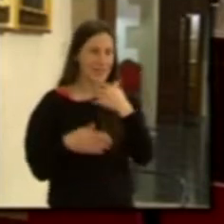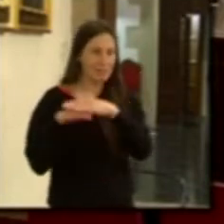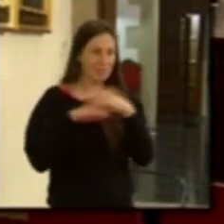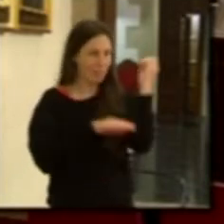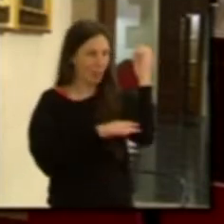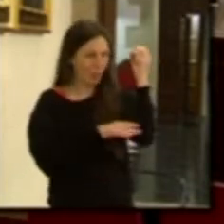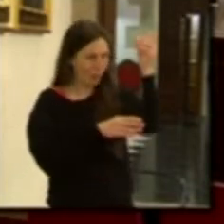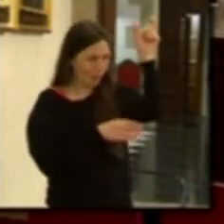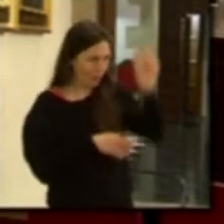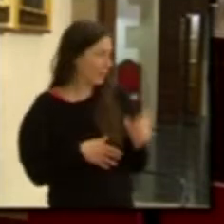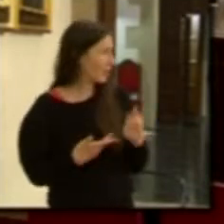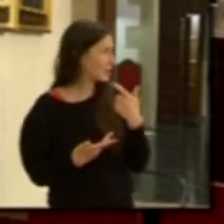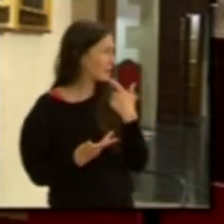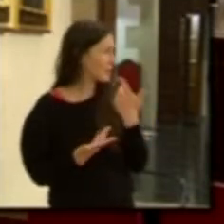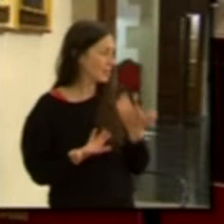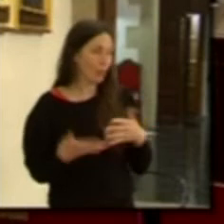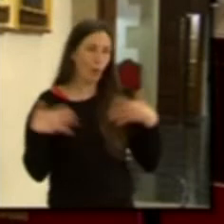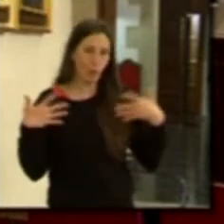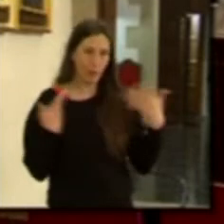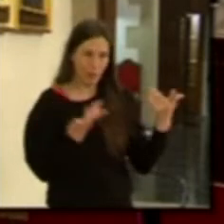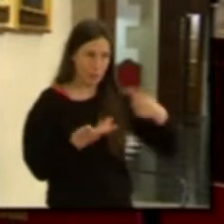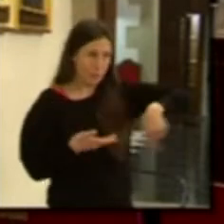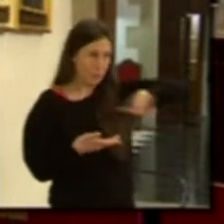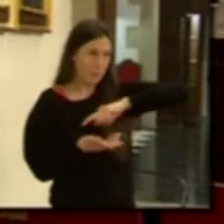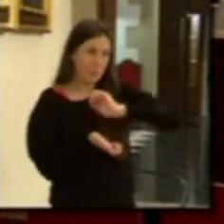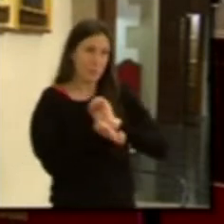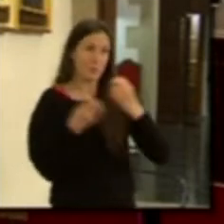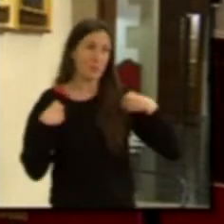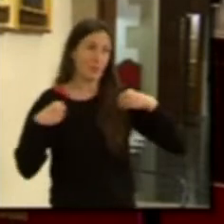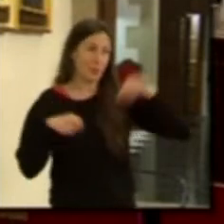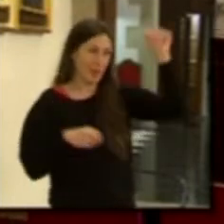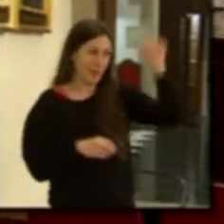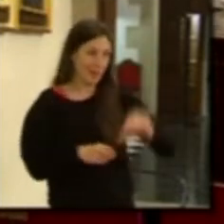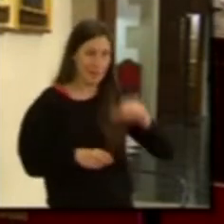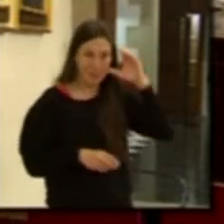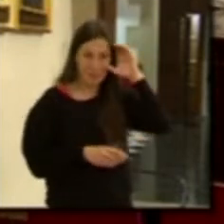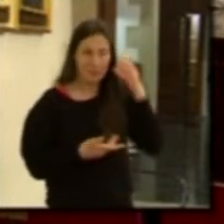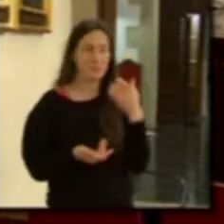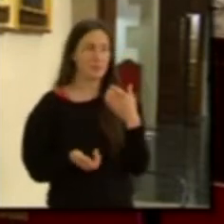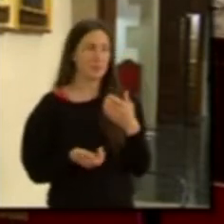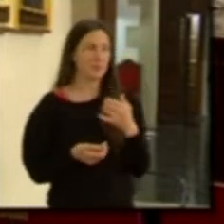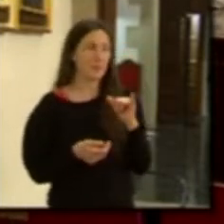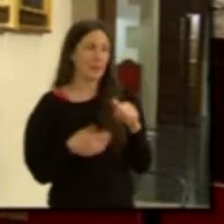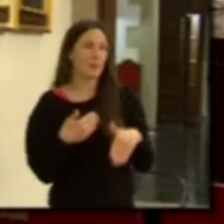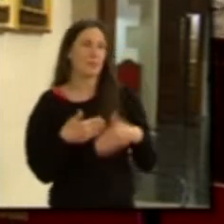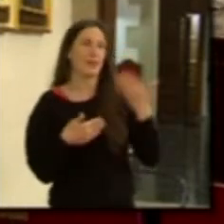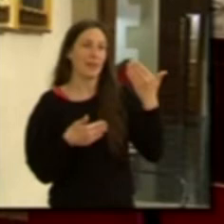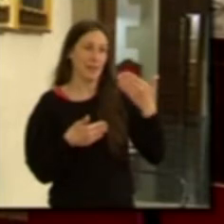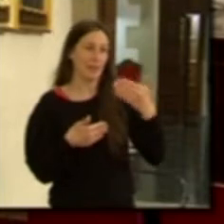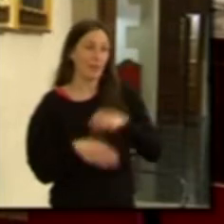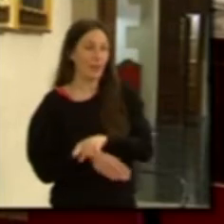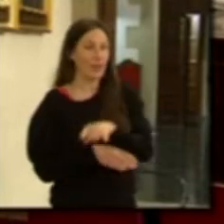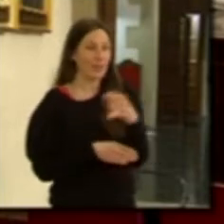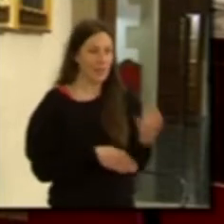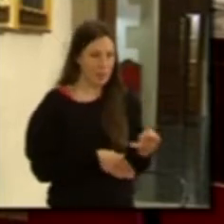Doncs, contents de ser aquí i esperem doncs, que us agradi i molt contents de poder evidentment doncs, iniciar tot aquest cap de setmana